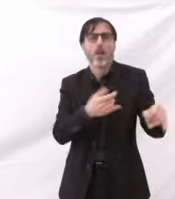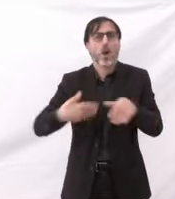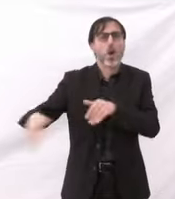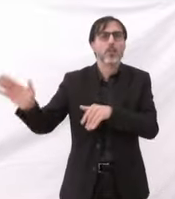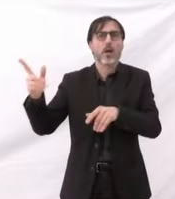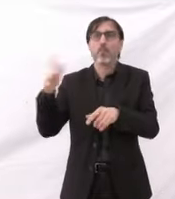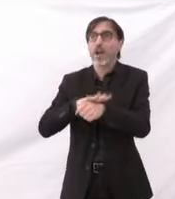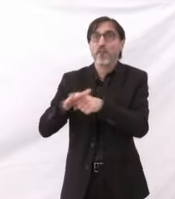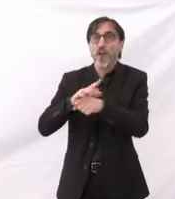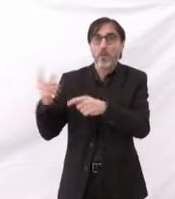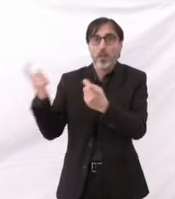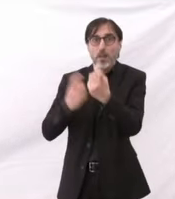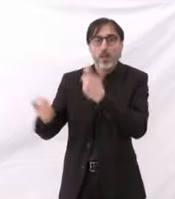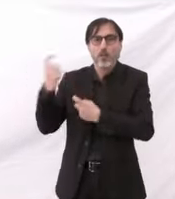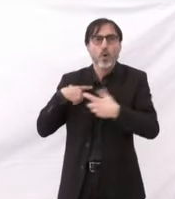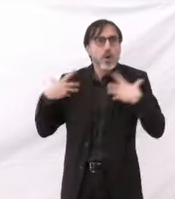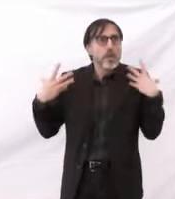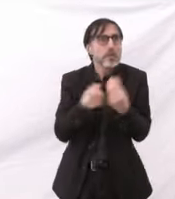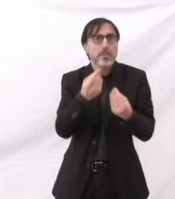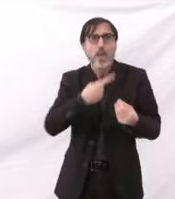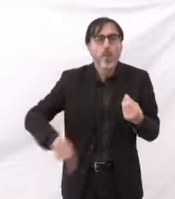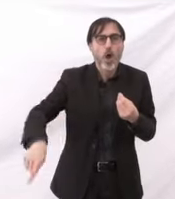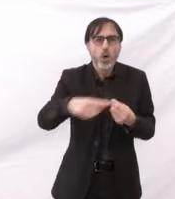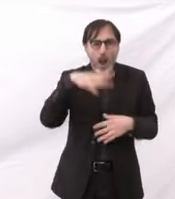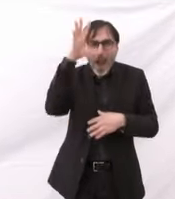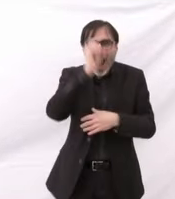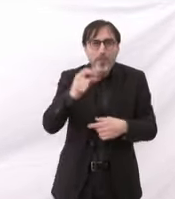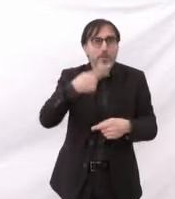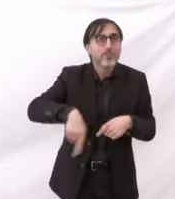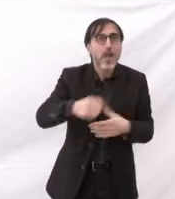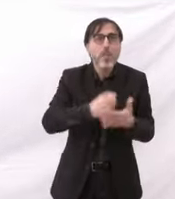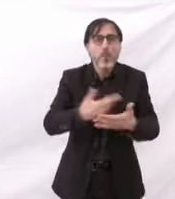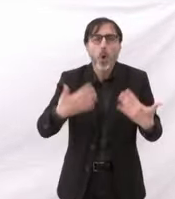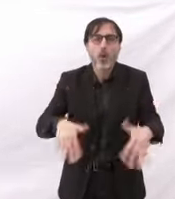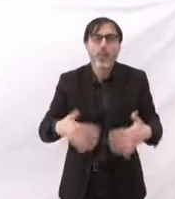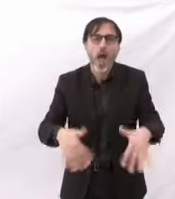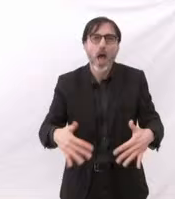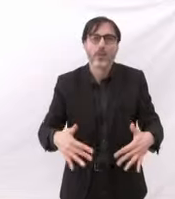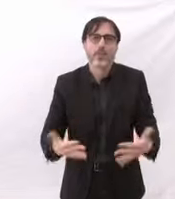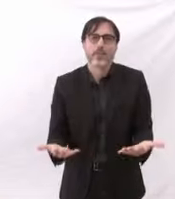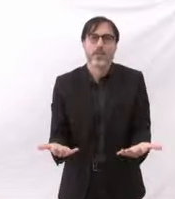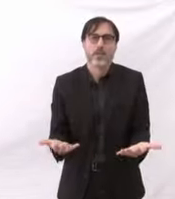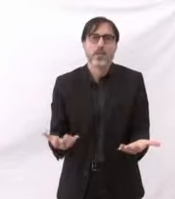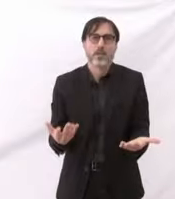famiglie. Sono qui con noi, capite com'è importante tutto questo?